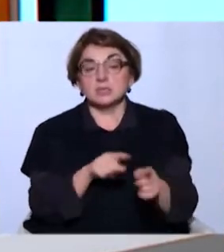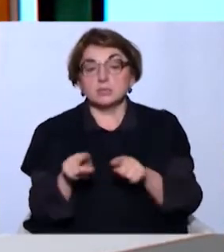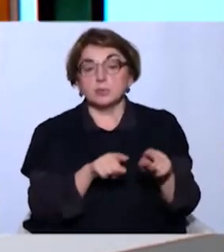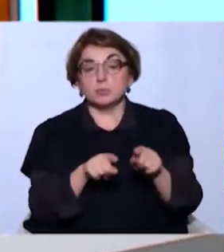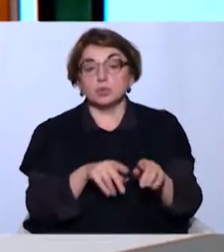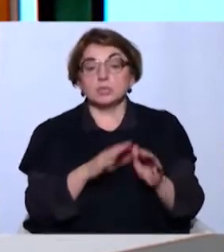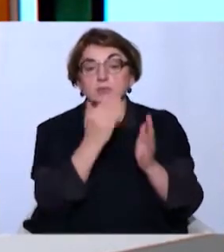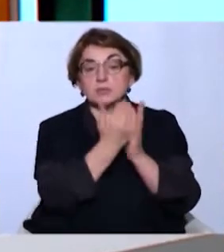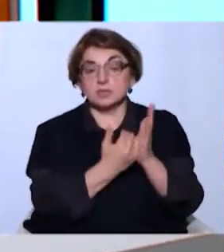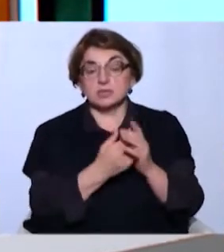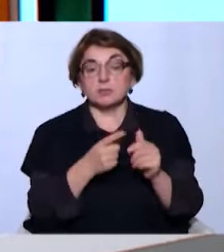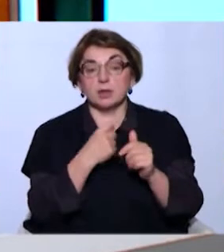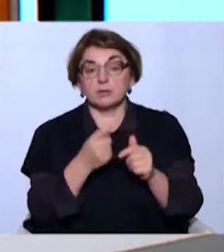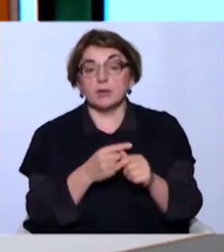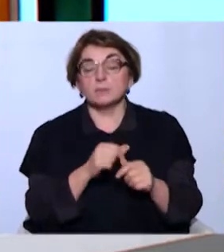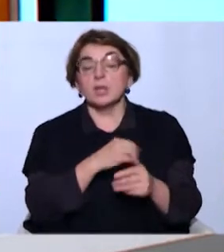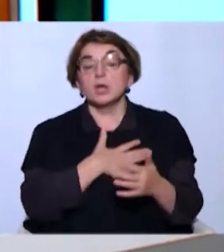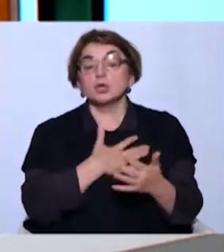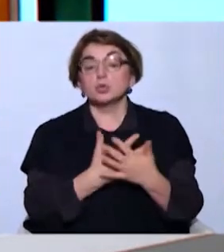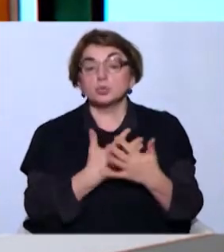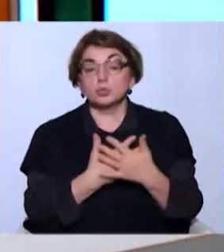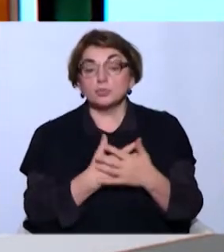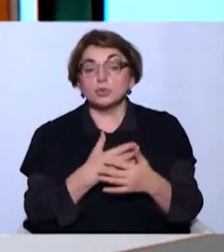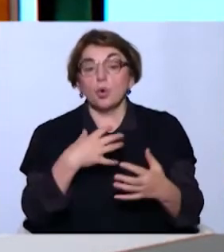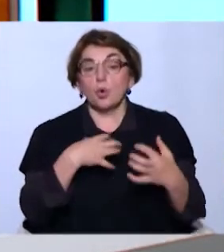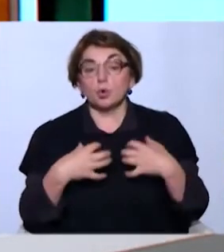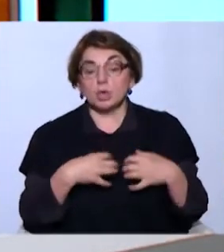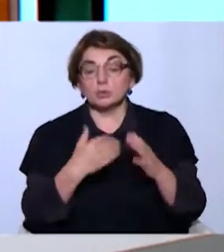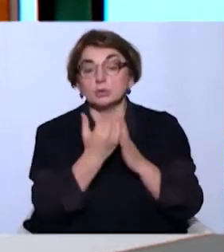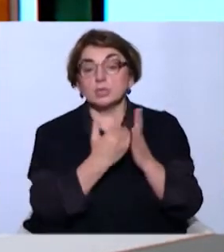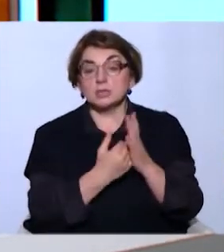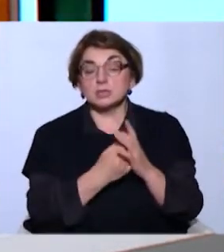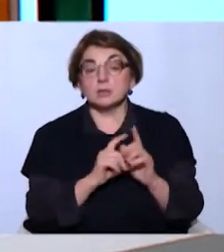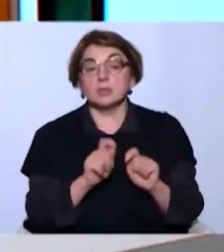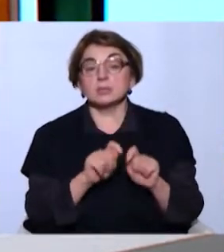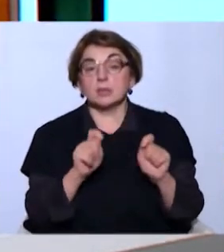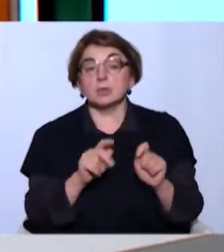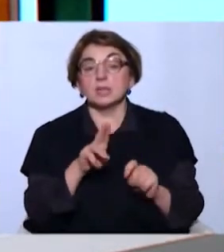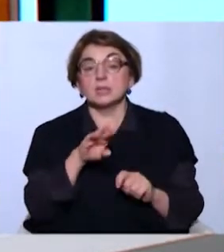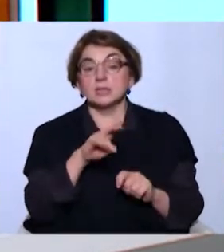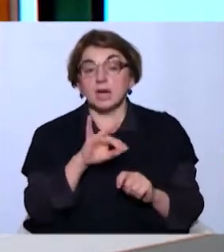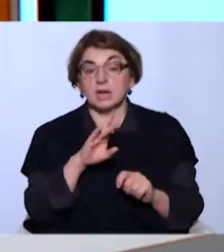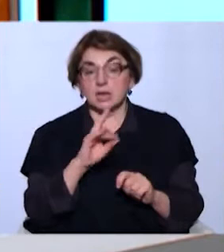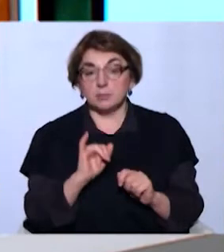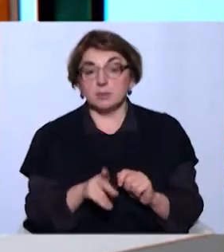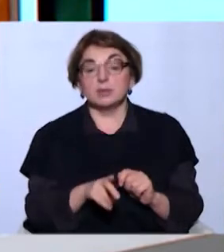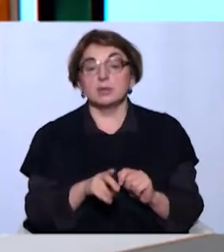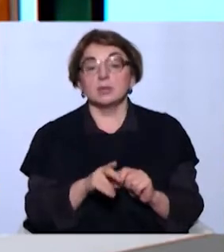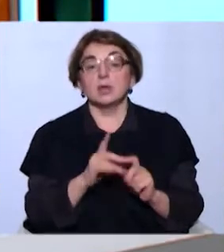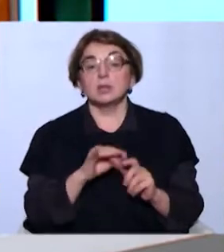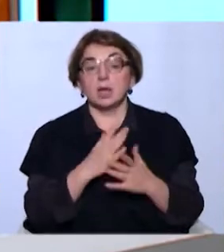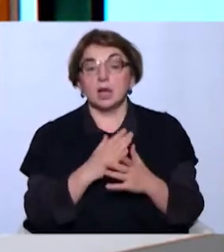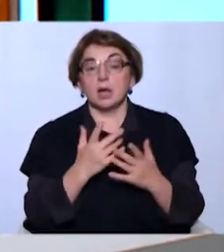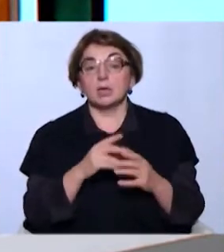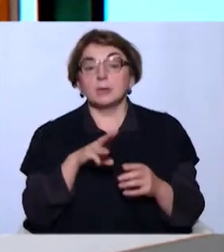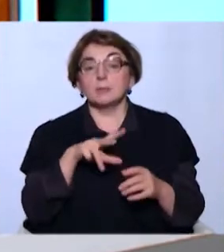ეწოდება. სუნთქვის ორგანოთა სისტემა განვიხილოთ. სუნთქვის ორგანოთა სისტემას წარმოადგენს ტრაქეები. ტრაქეები